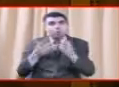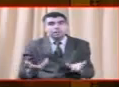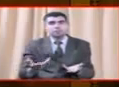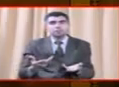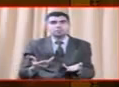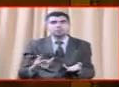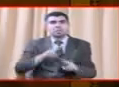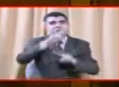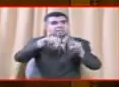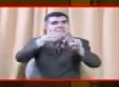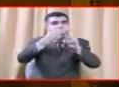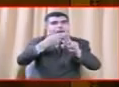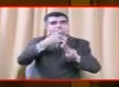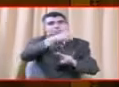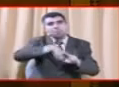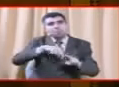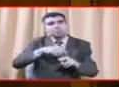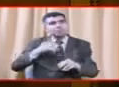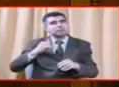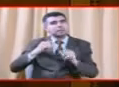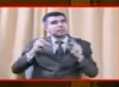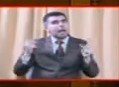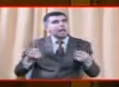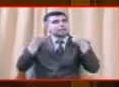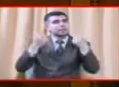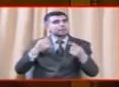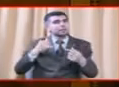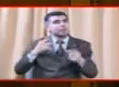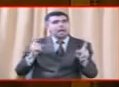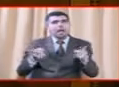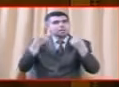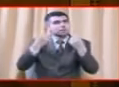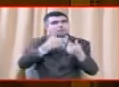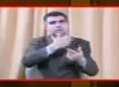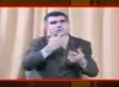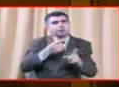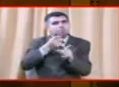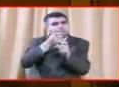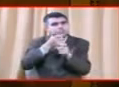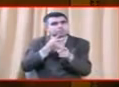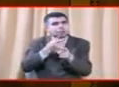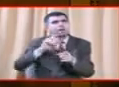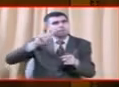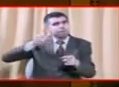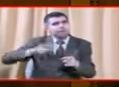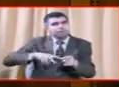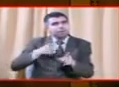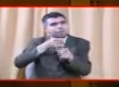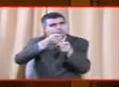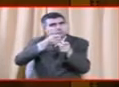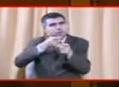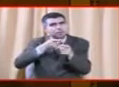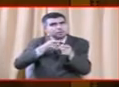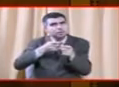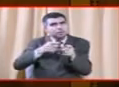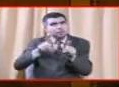لكن كان الرد كما العادة بأن طلقات نارية هي كاينة، ولكن ما يقتش